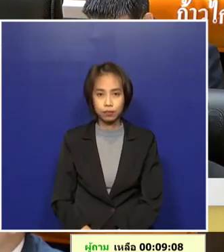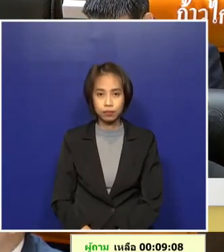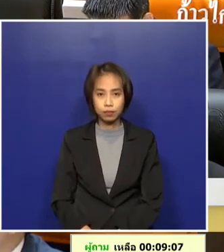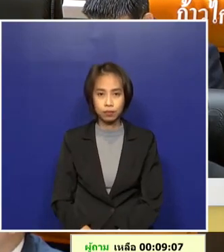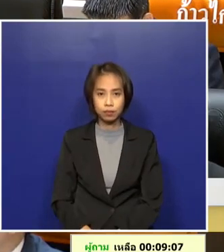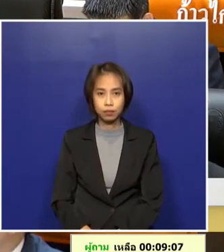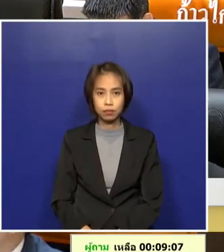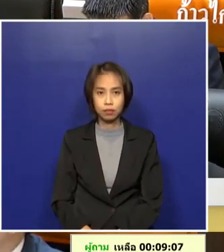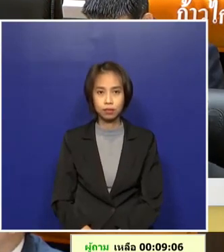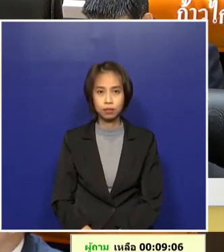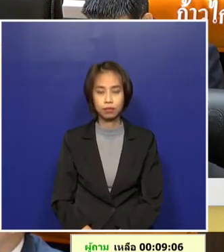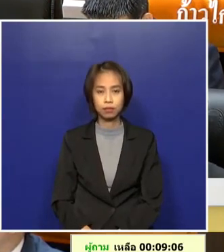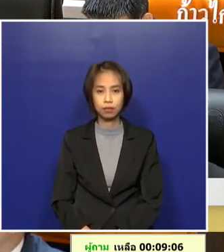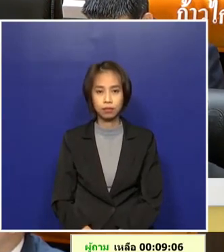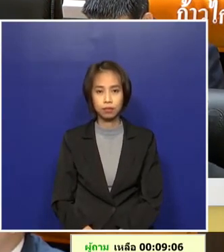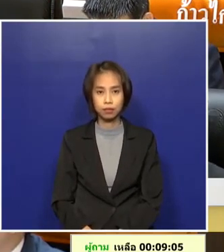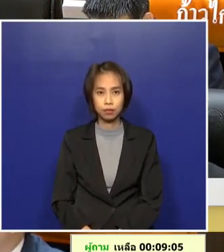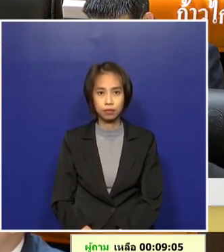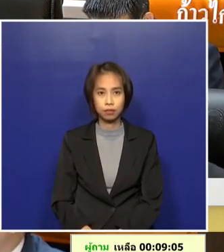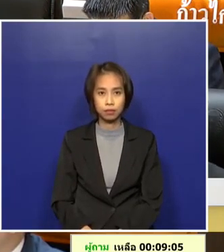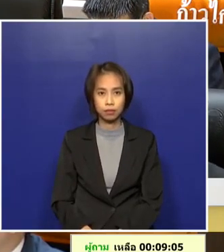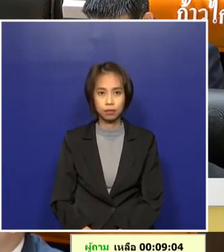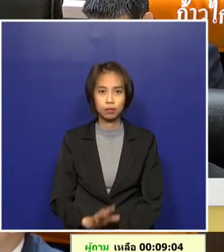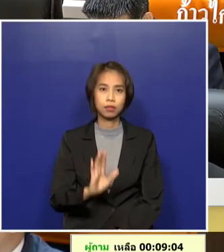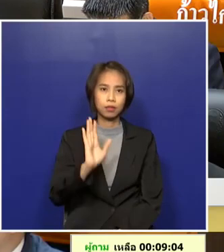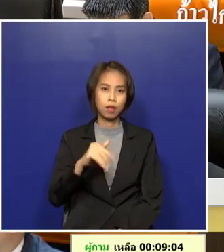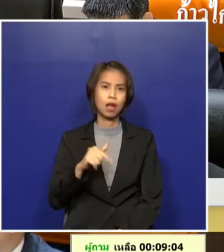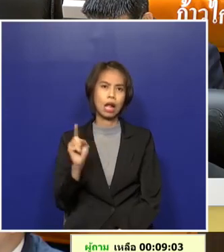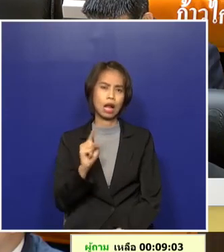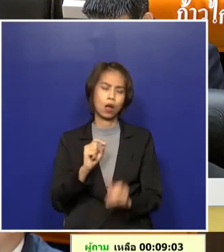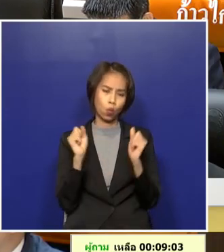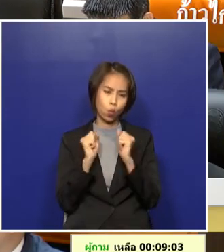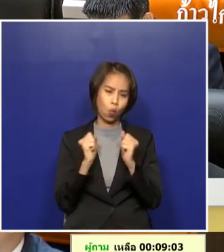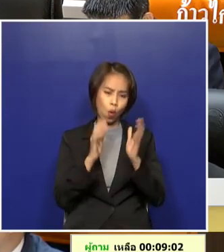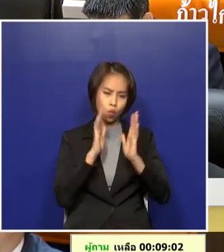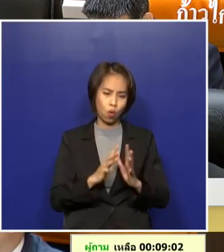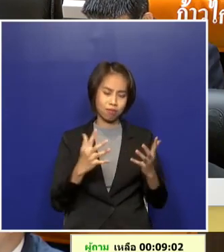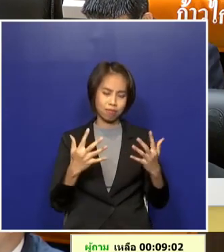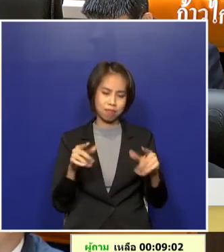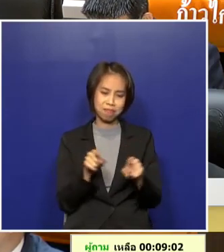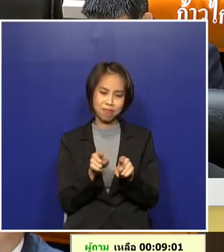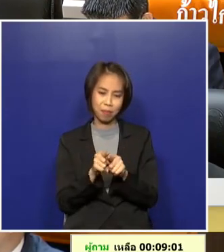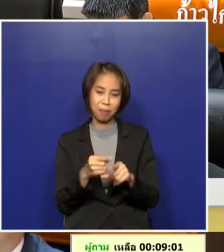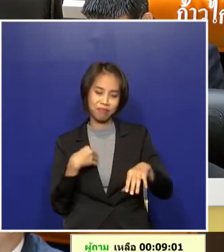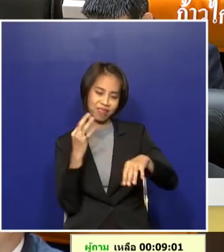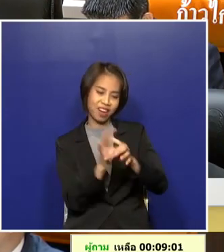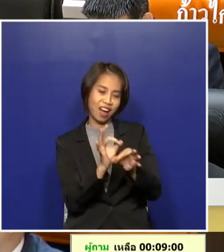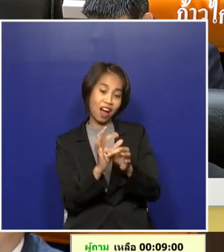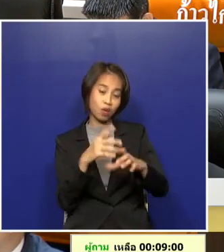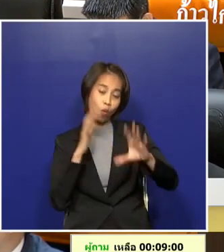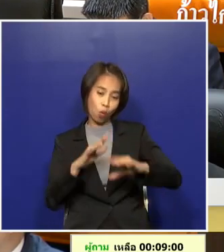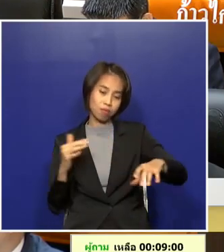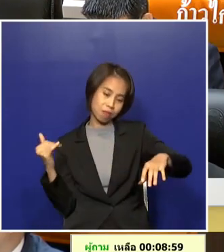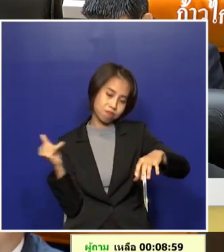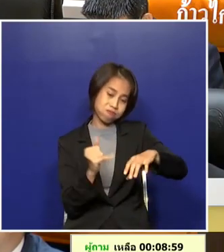ก็เขาเรียกว่าเดี๋ยวกลัวคนแออัดเวลาไปกดตังค์นะครับคือเอาจริงๆนะ